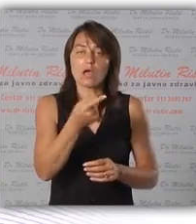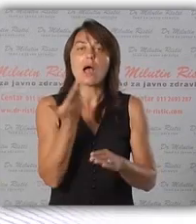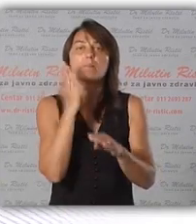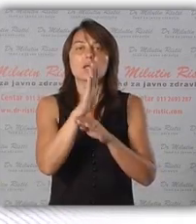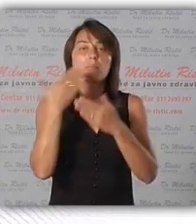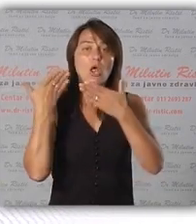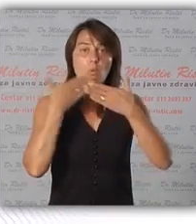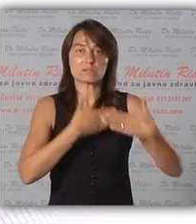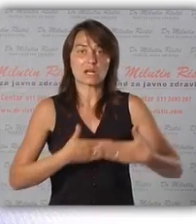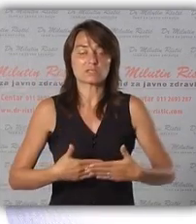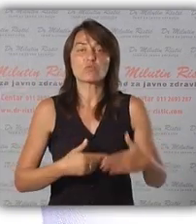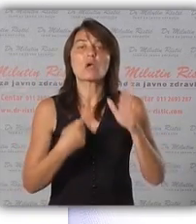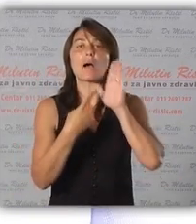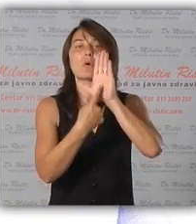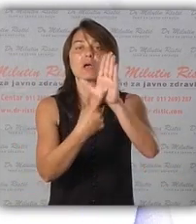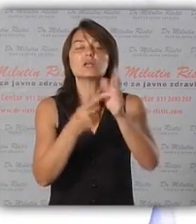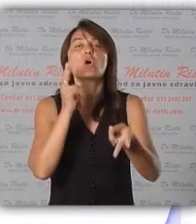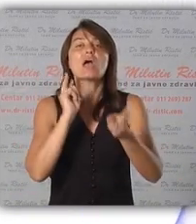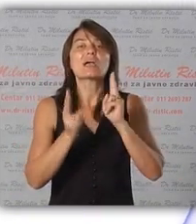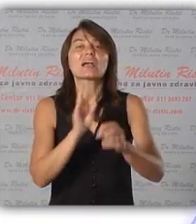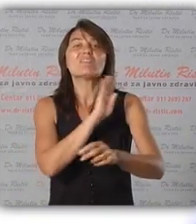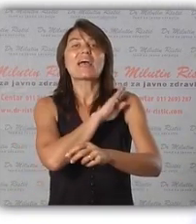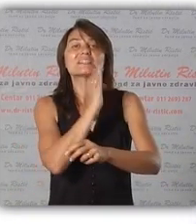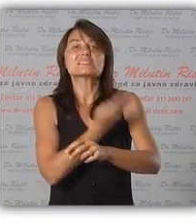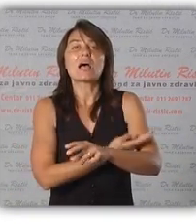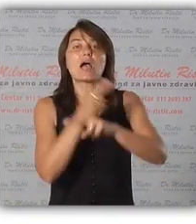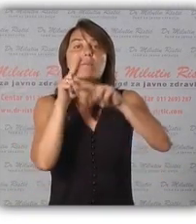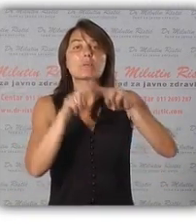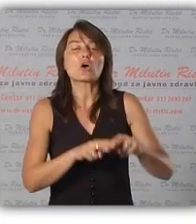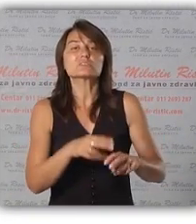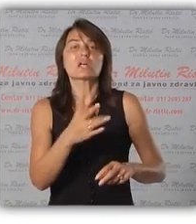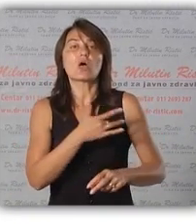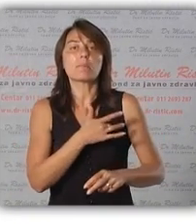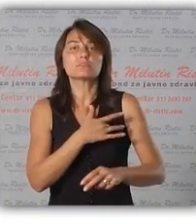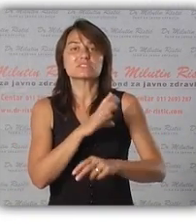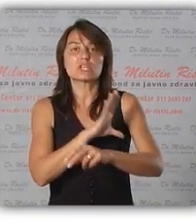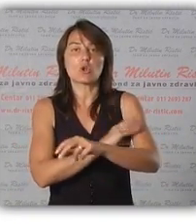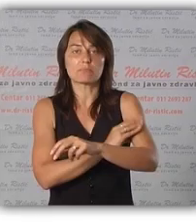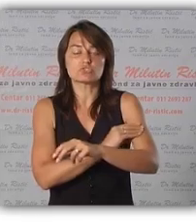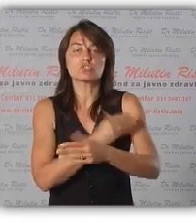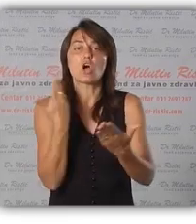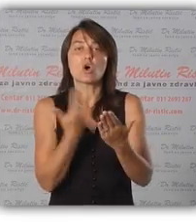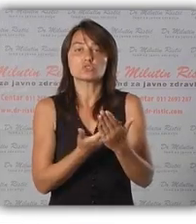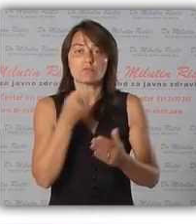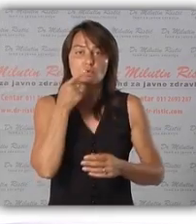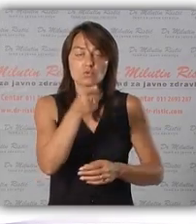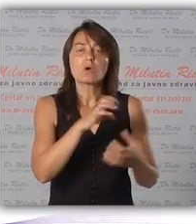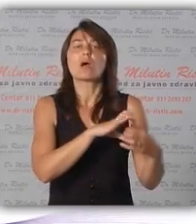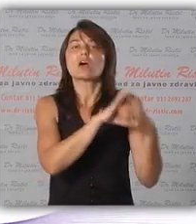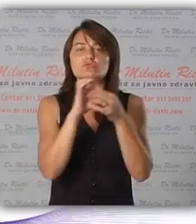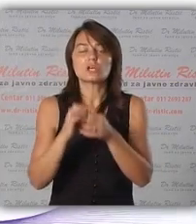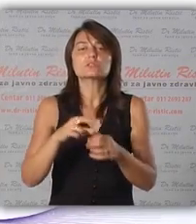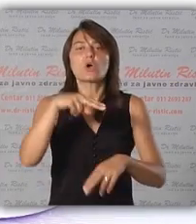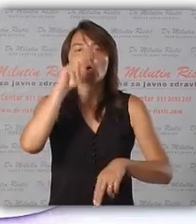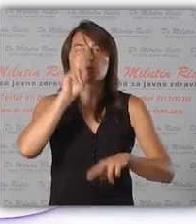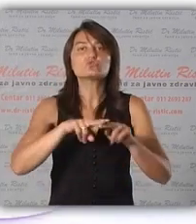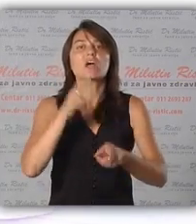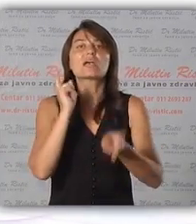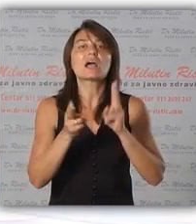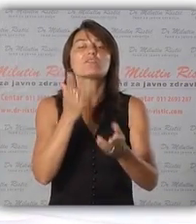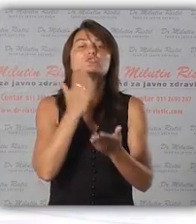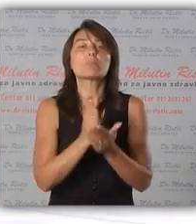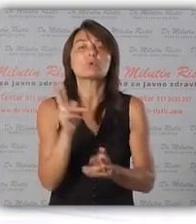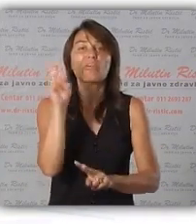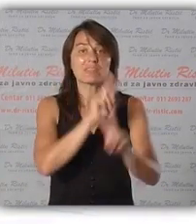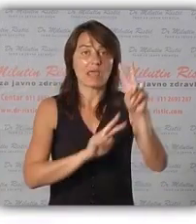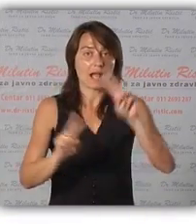toga, primjena ultrazvuka nam pokazuje kakva je snaga preostalog srčanog mišića. Na osnovu toga se često odlučuje kakva